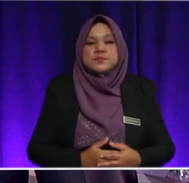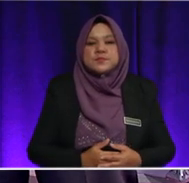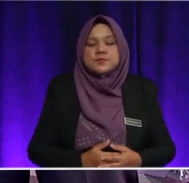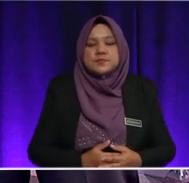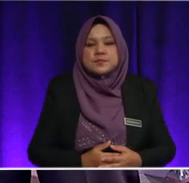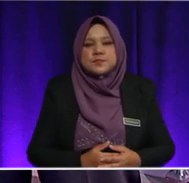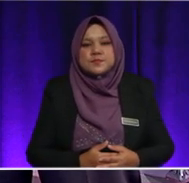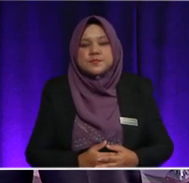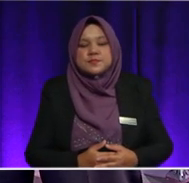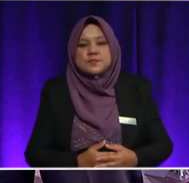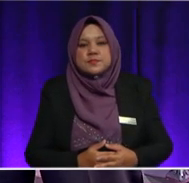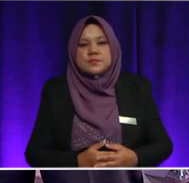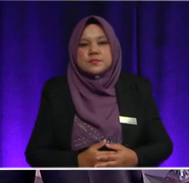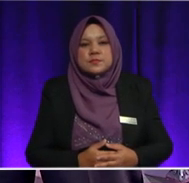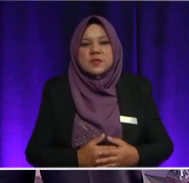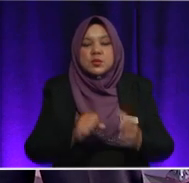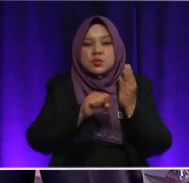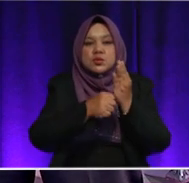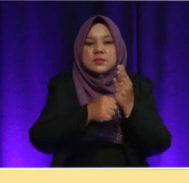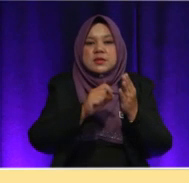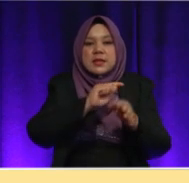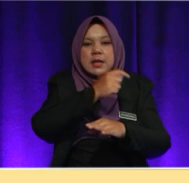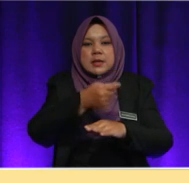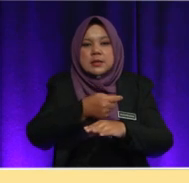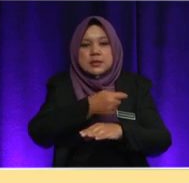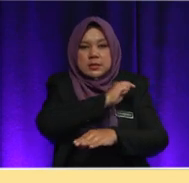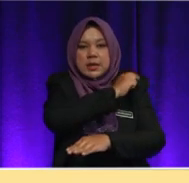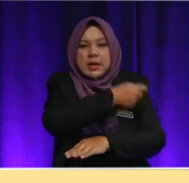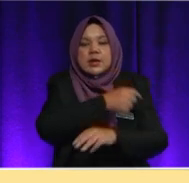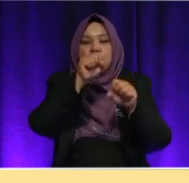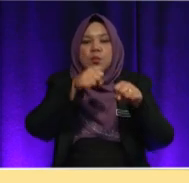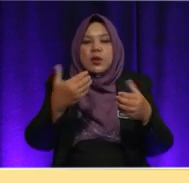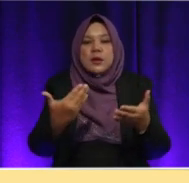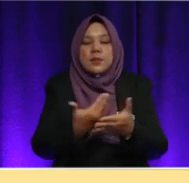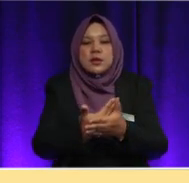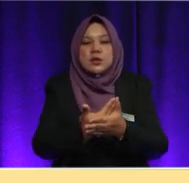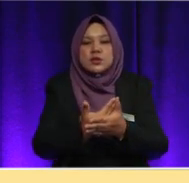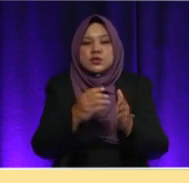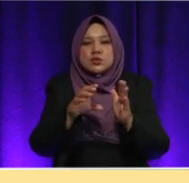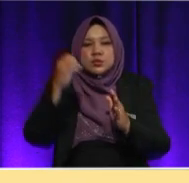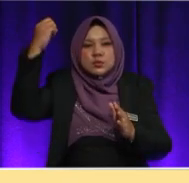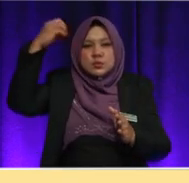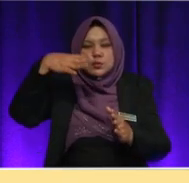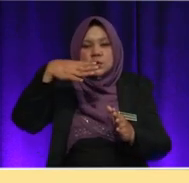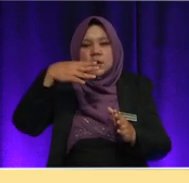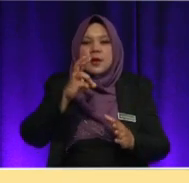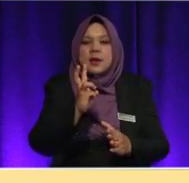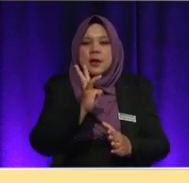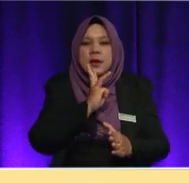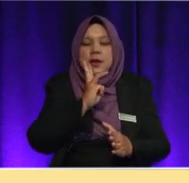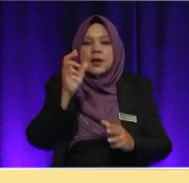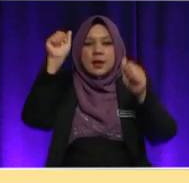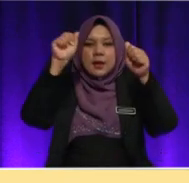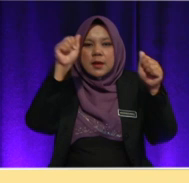ini tengok penggunaan sumber tenaga model baru ya baru peti tenaga surya tenaga hydro tenaga angin dan